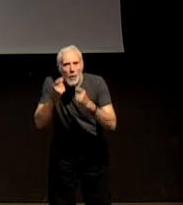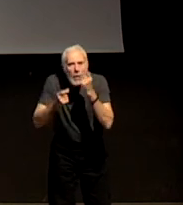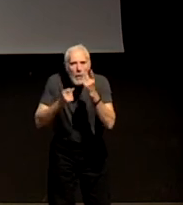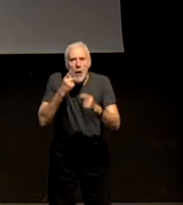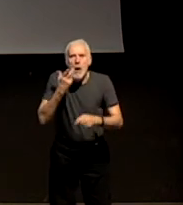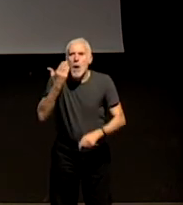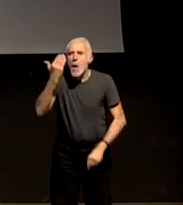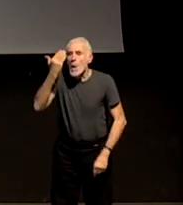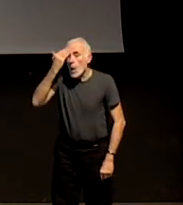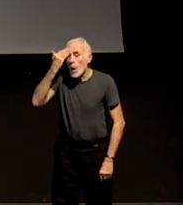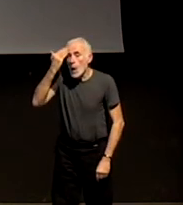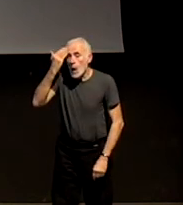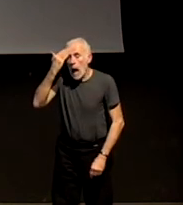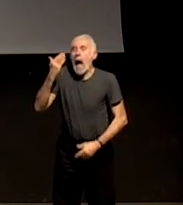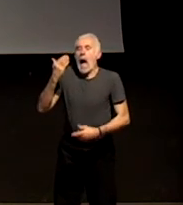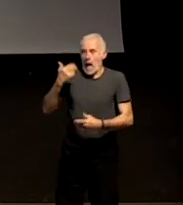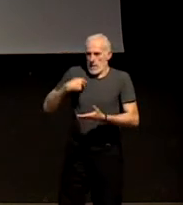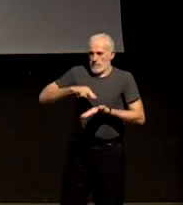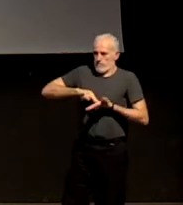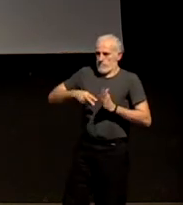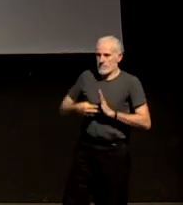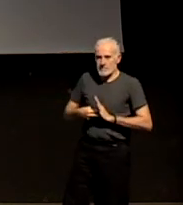qui étaient là bien avant nous